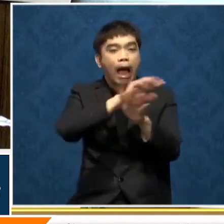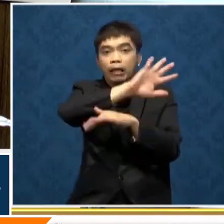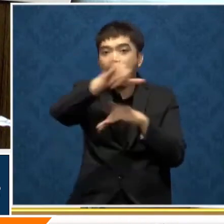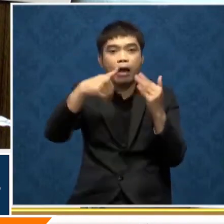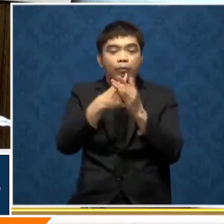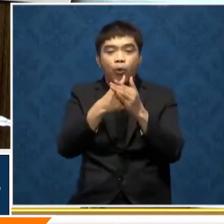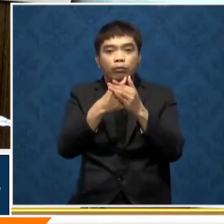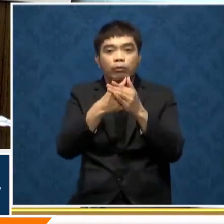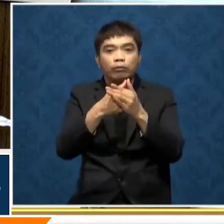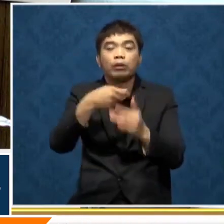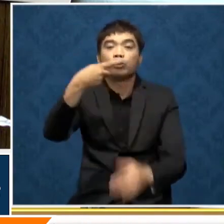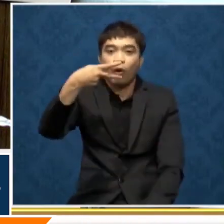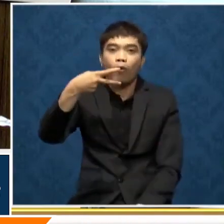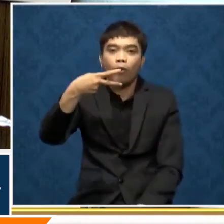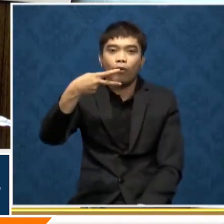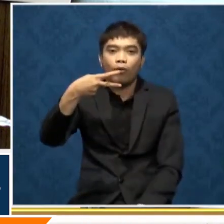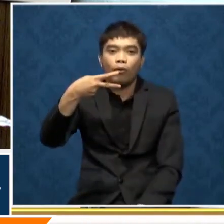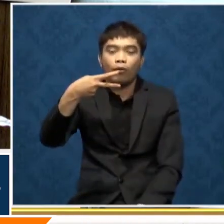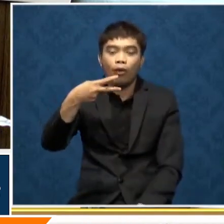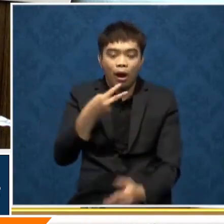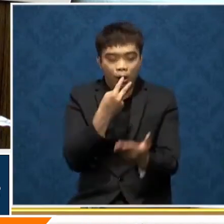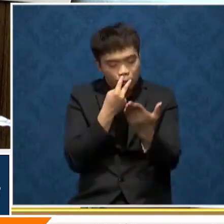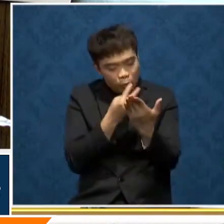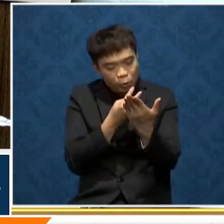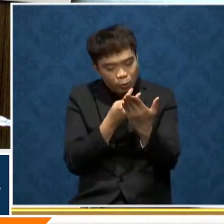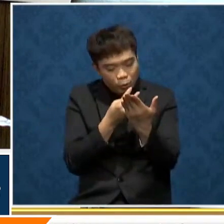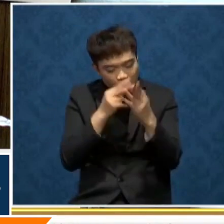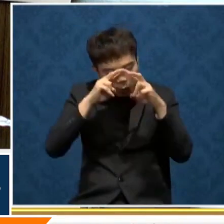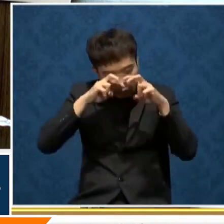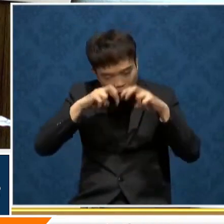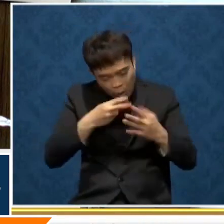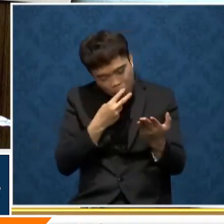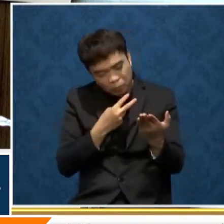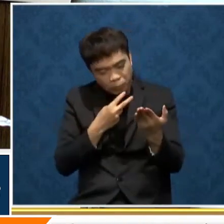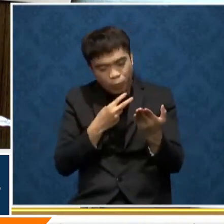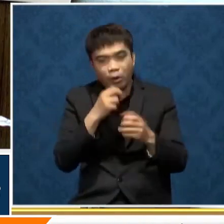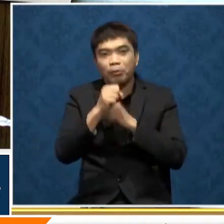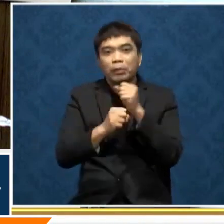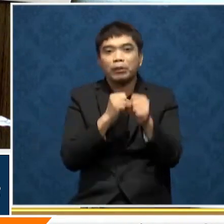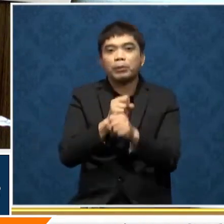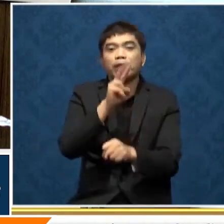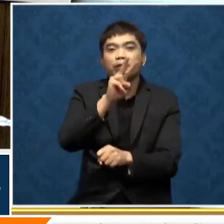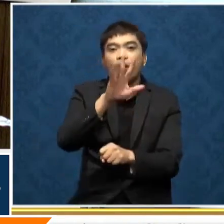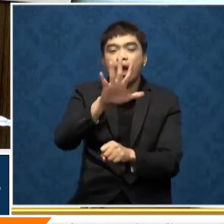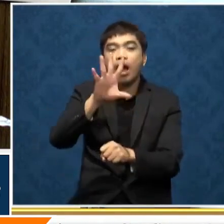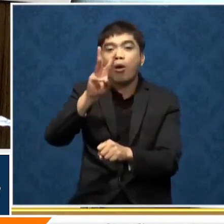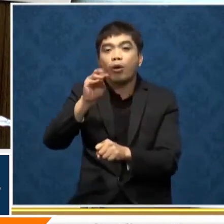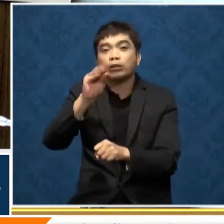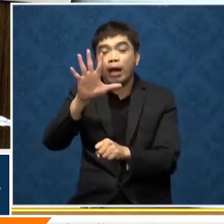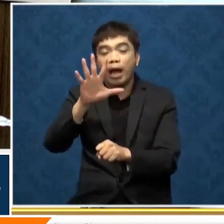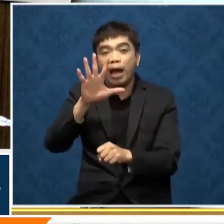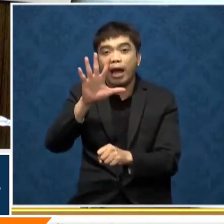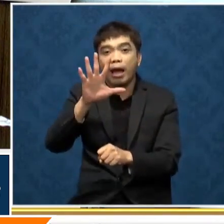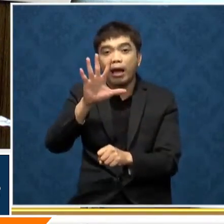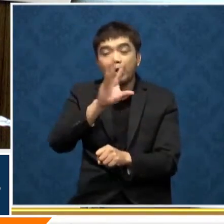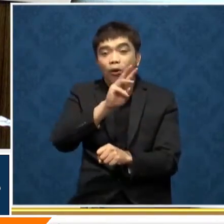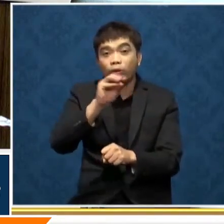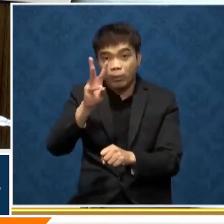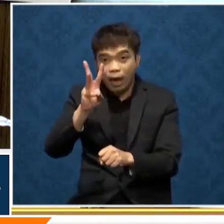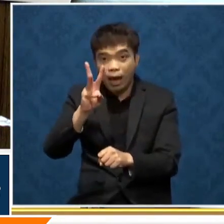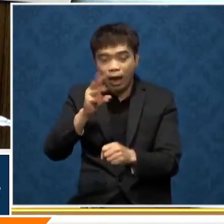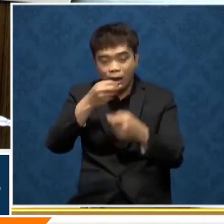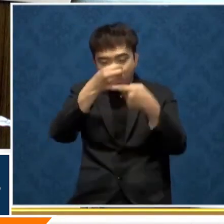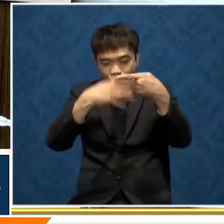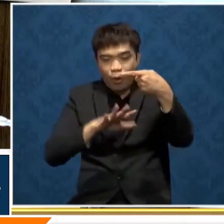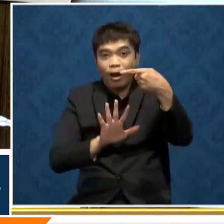เมื่อมาพิจารณาผลการดำเนินงานปี 65ในกิจกรรมปฏิรูปวิเคราะห์นะครับทั้ง 5เรื่องผมมีคำถาม